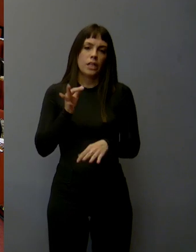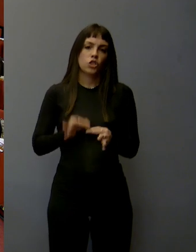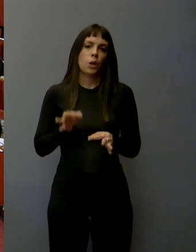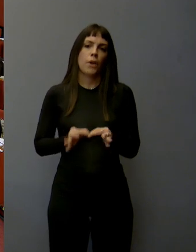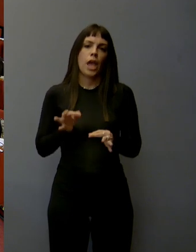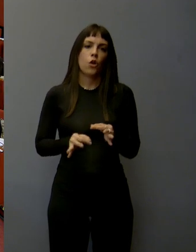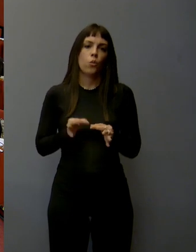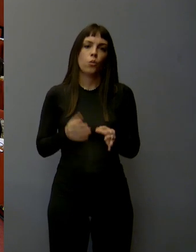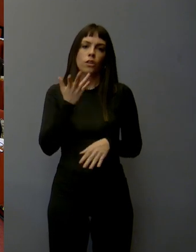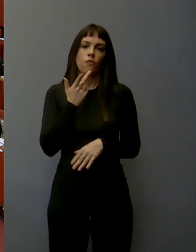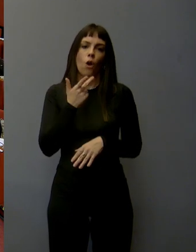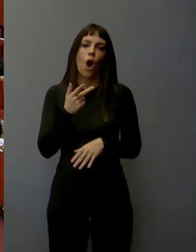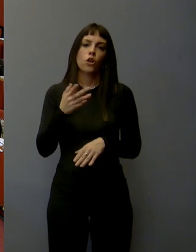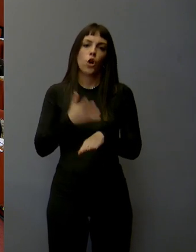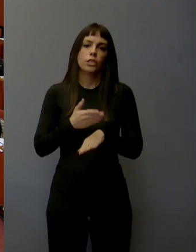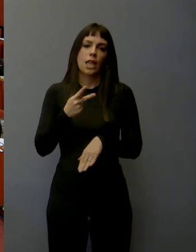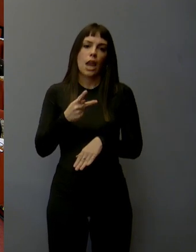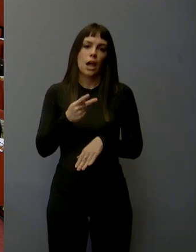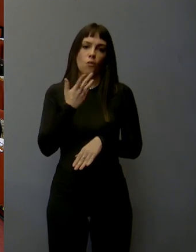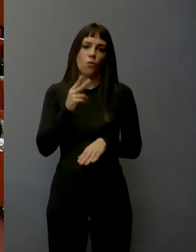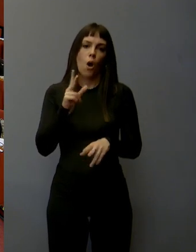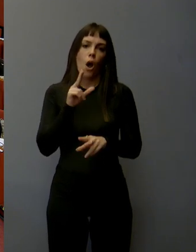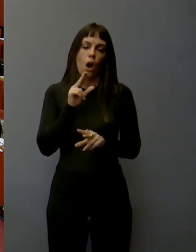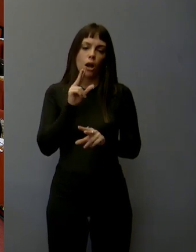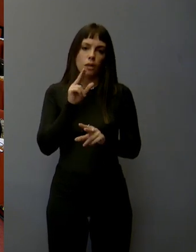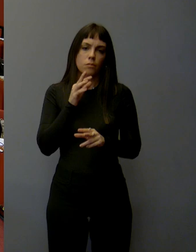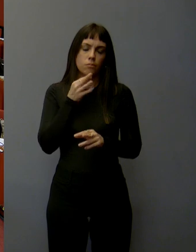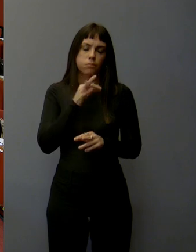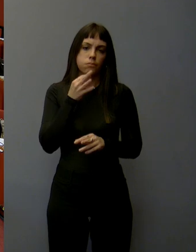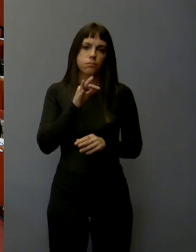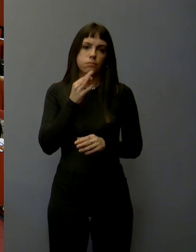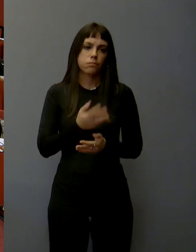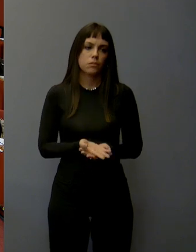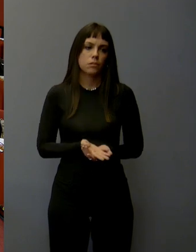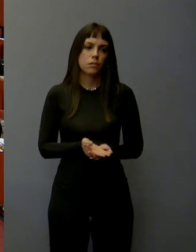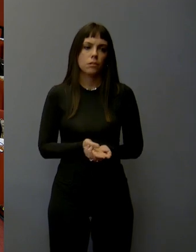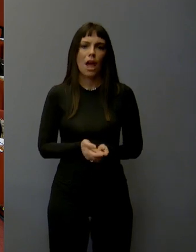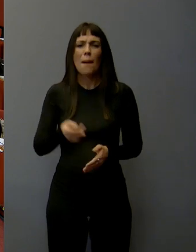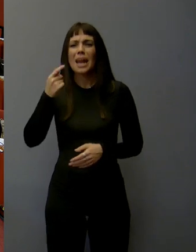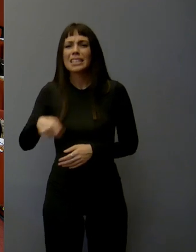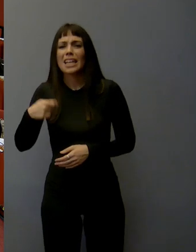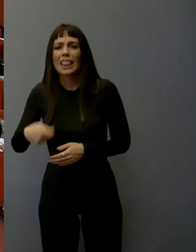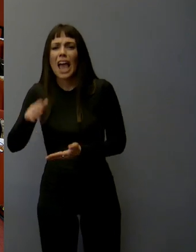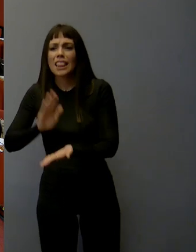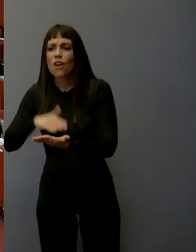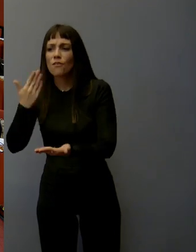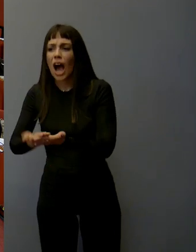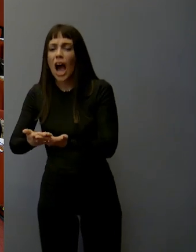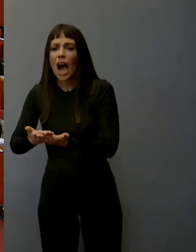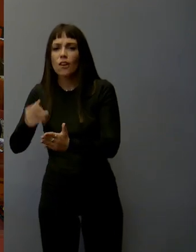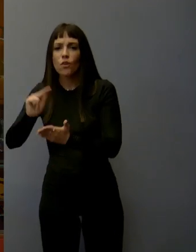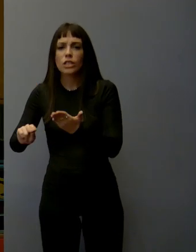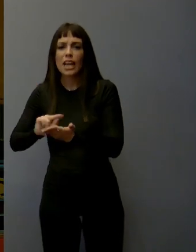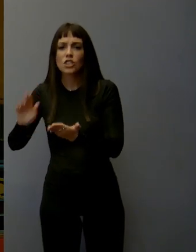parlare quindi c'è stato una votazione invalida presidente c'è stata una votazione invalida dalle voglio dire il perché